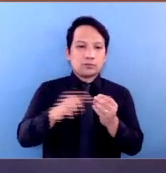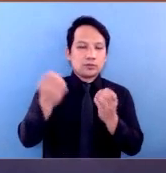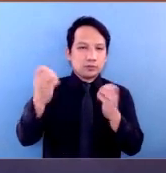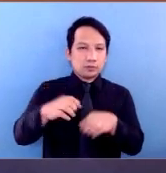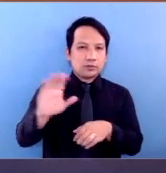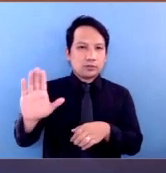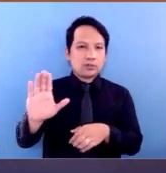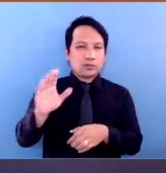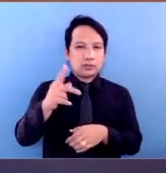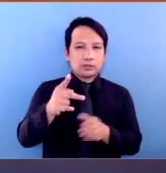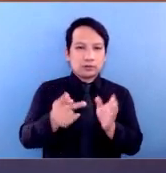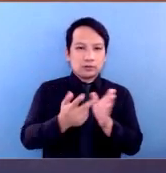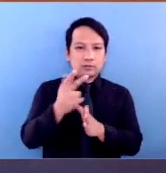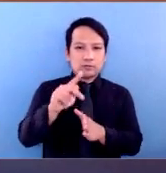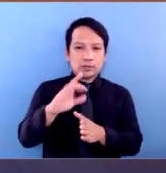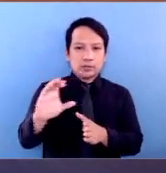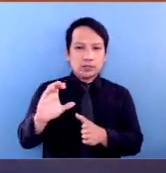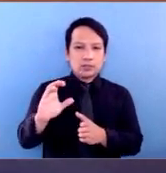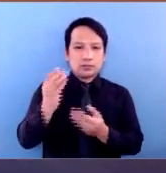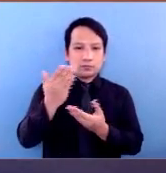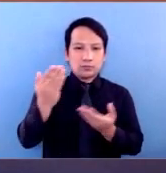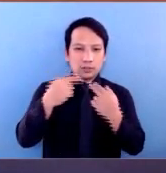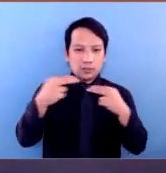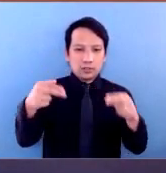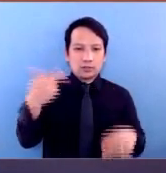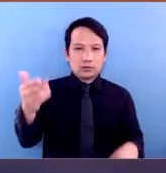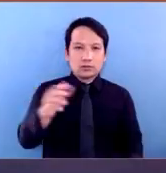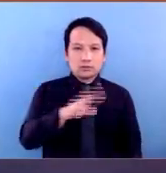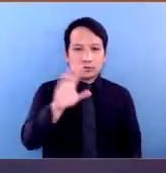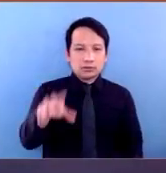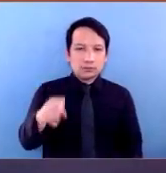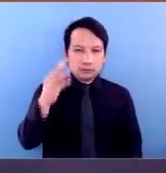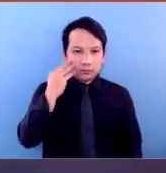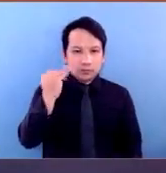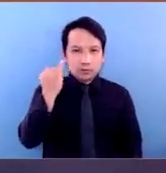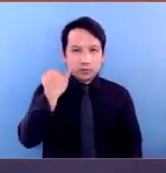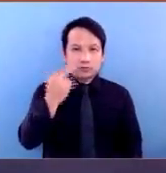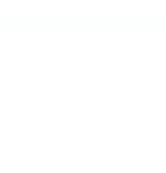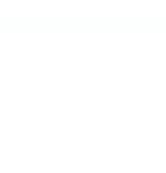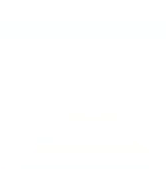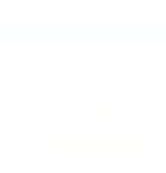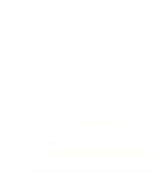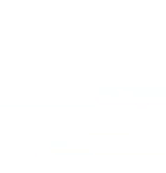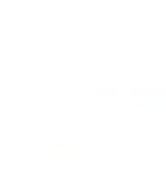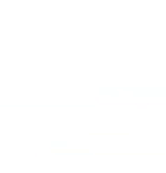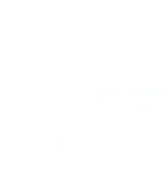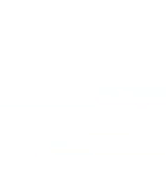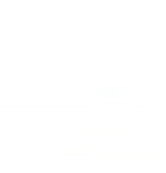Pasay. Nagbabalita mula sa Frontline, MJ Marfori, News 5.